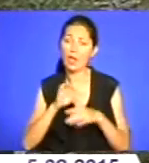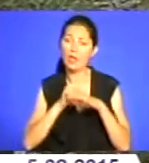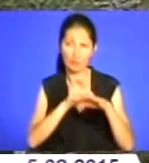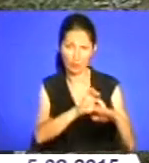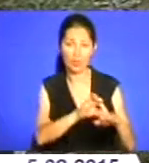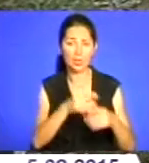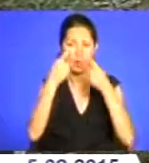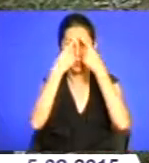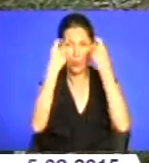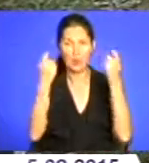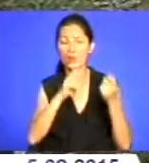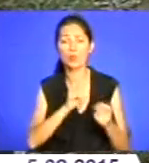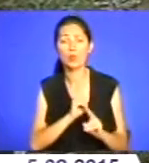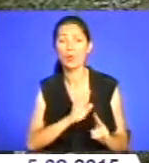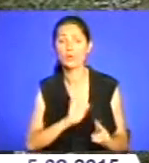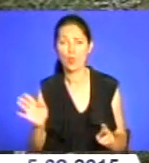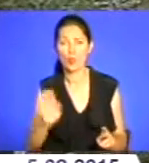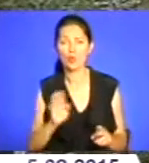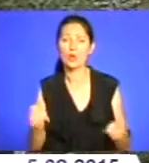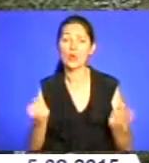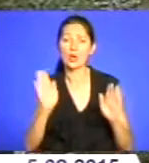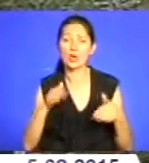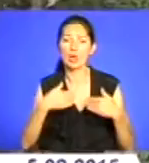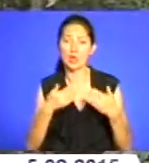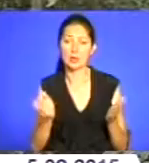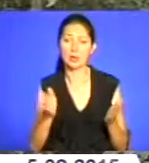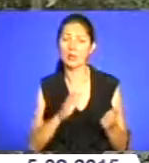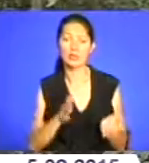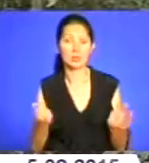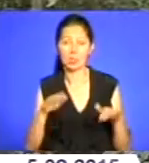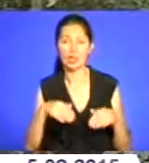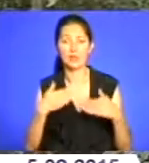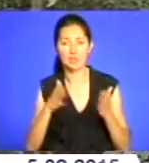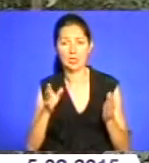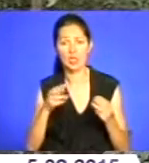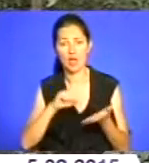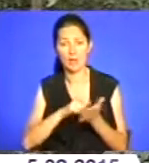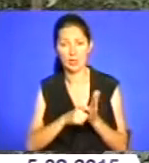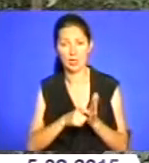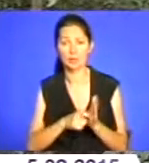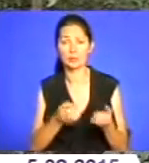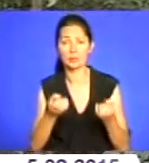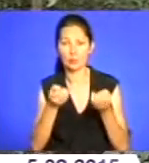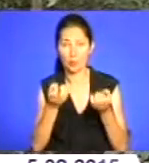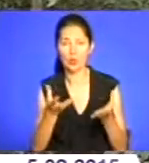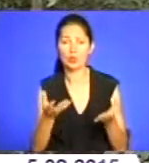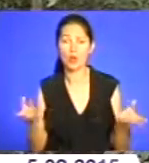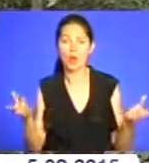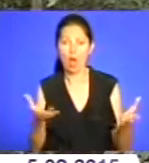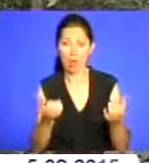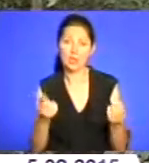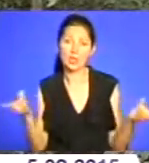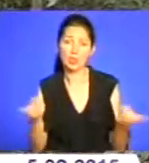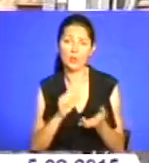щоб нікого не було, щоб лишали відкриті квартири. Ми просто необхідні документи, там необхідні речі взяли,